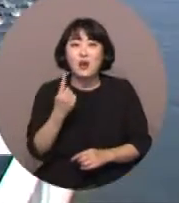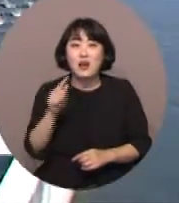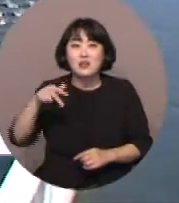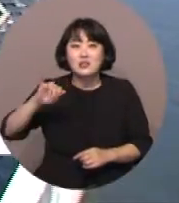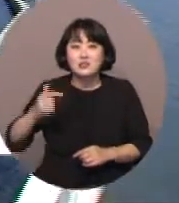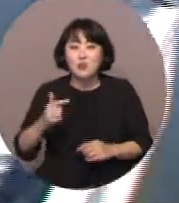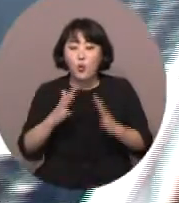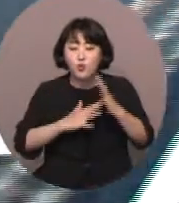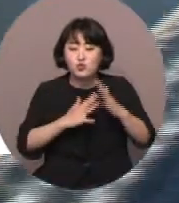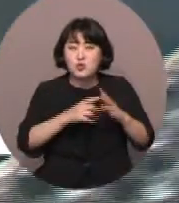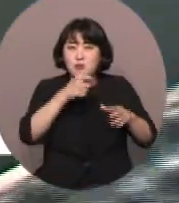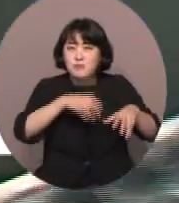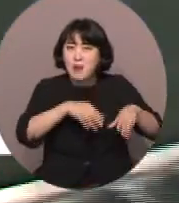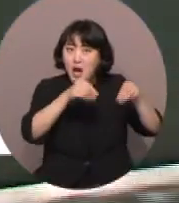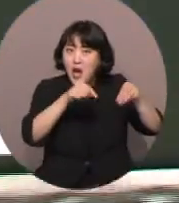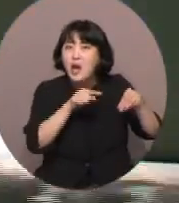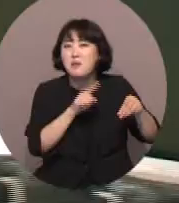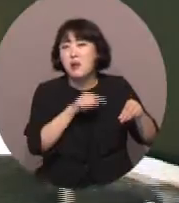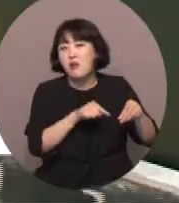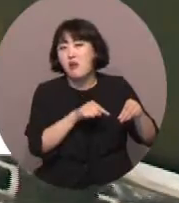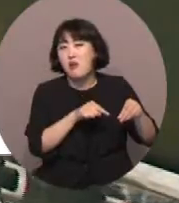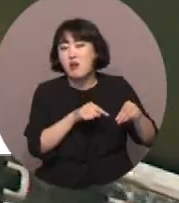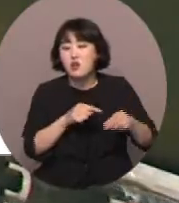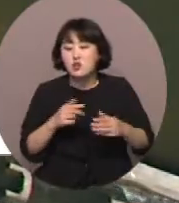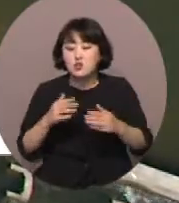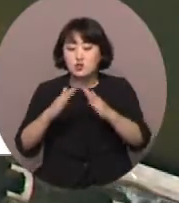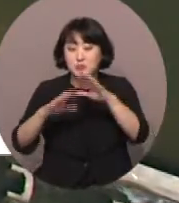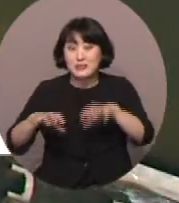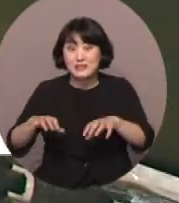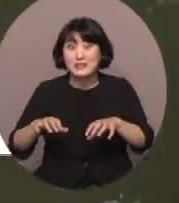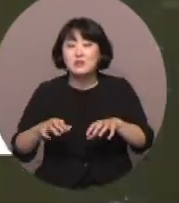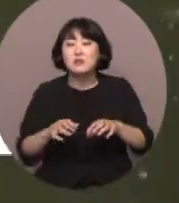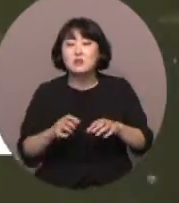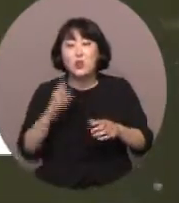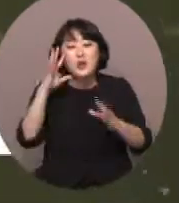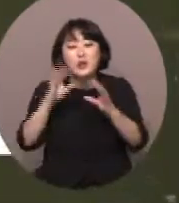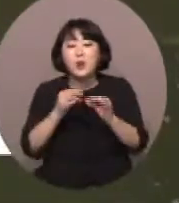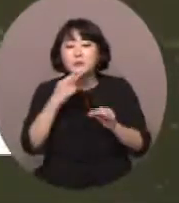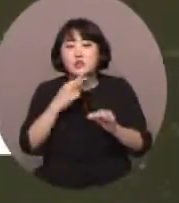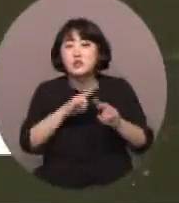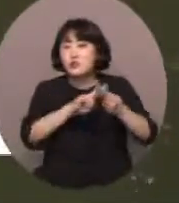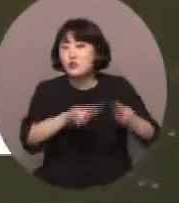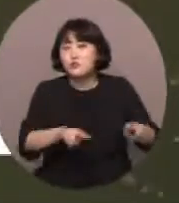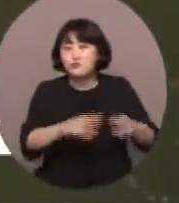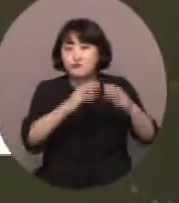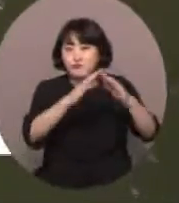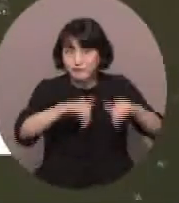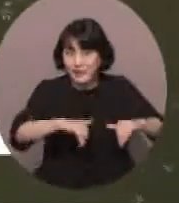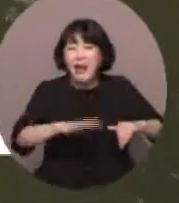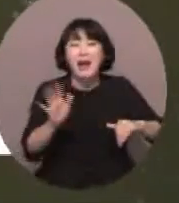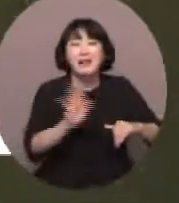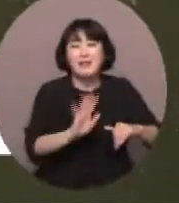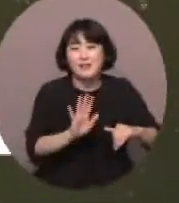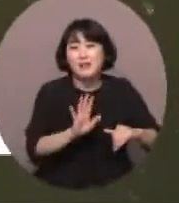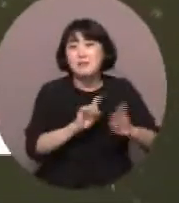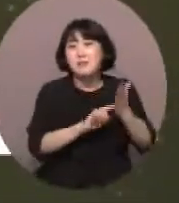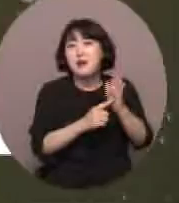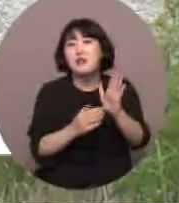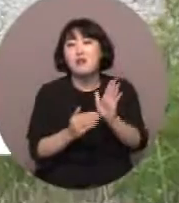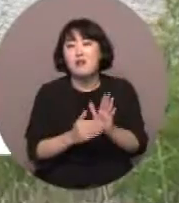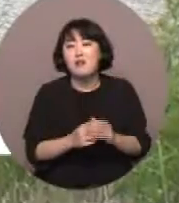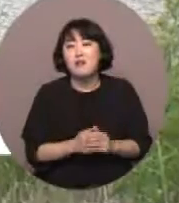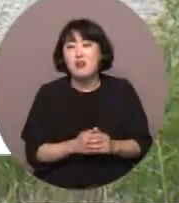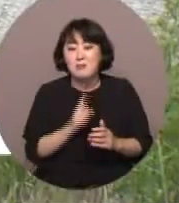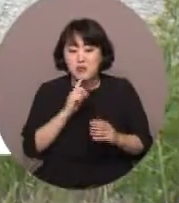언급하며 주민 동의 없이 보 해체 하지 않겠다고 밝혀 기존 보 처리 방안을 뒤집는 것 아니냐는 지적에